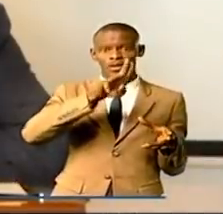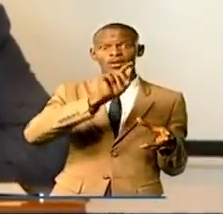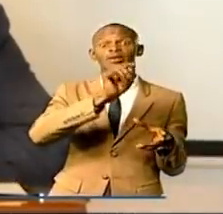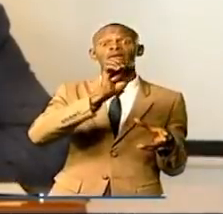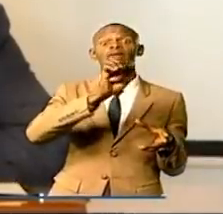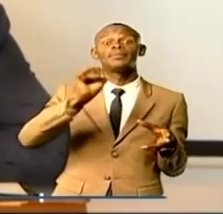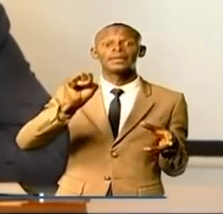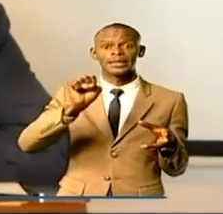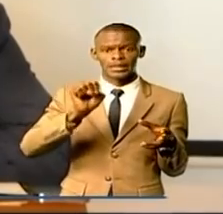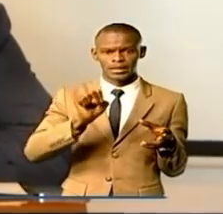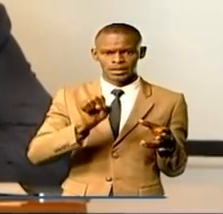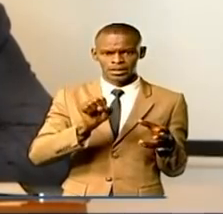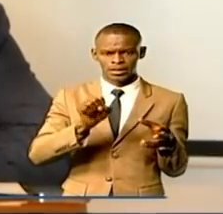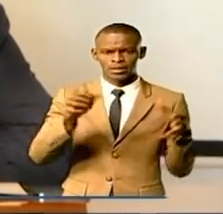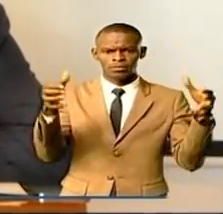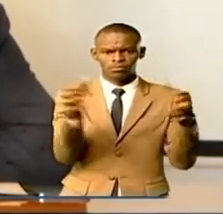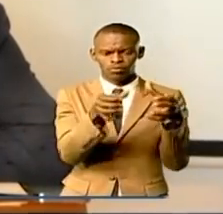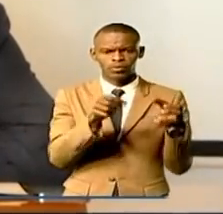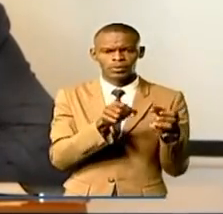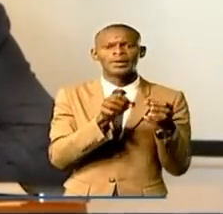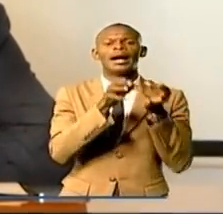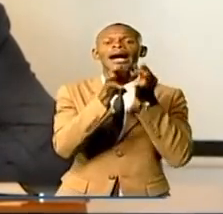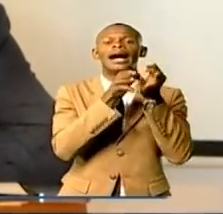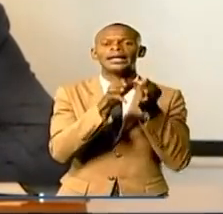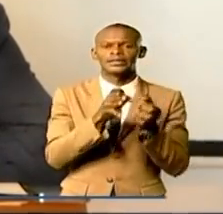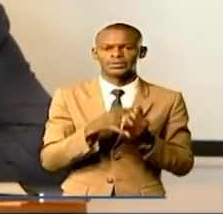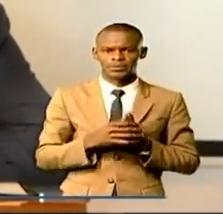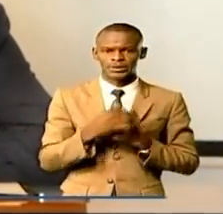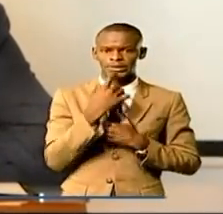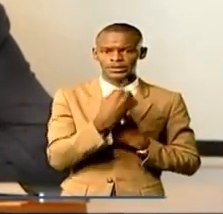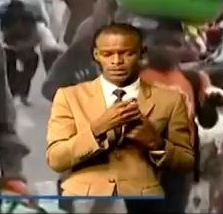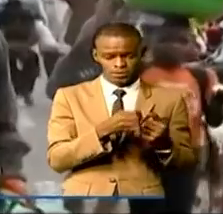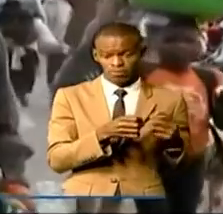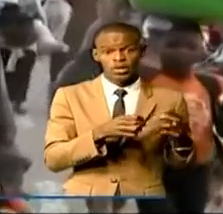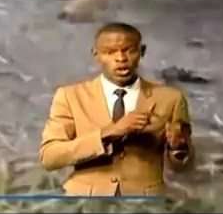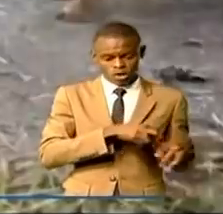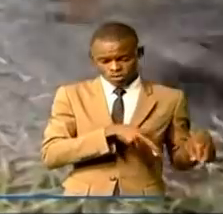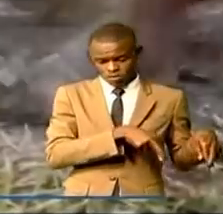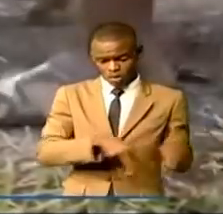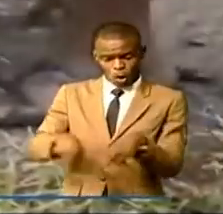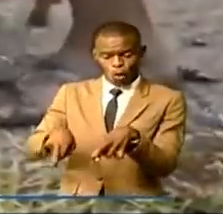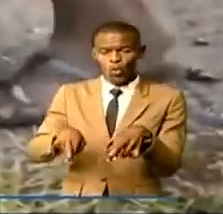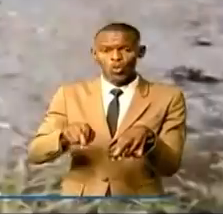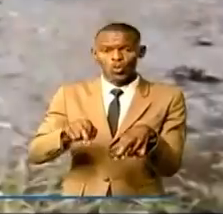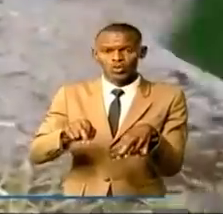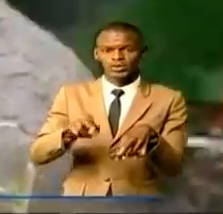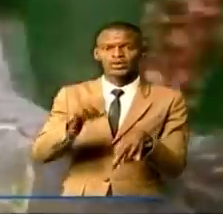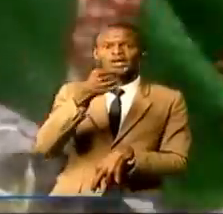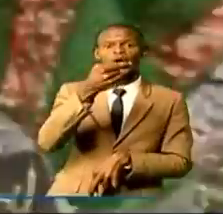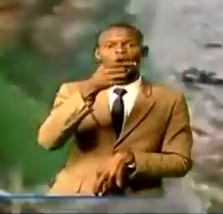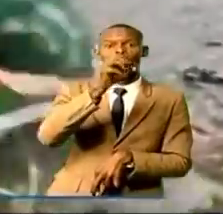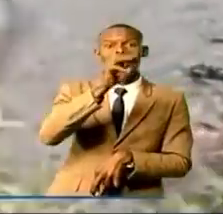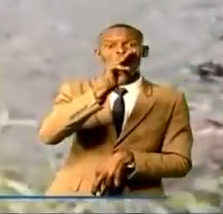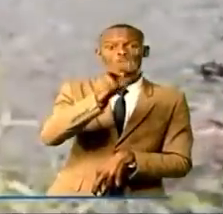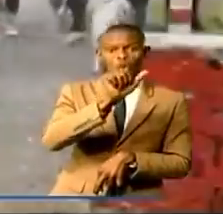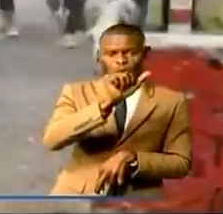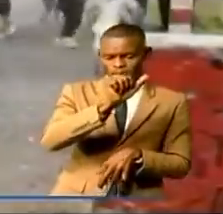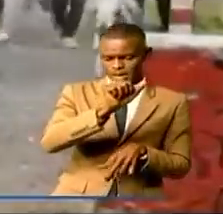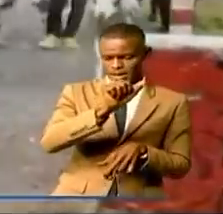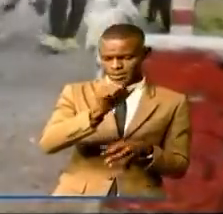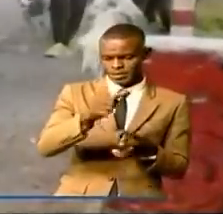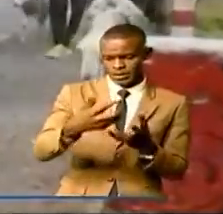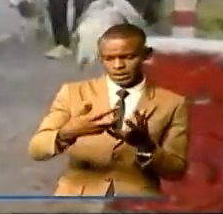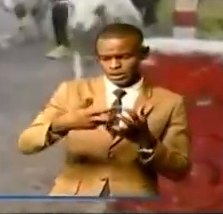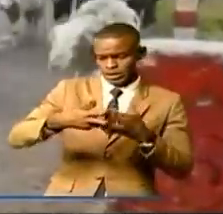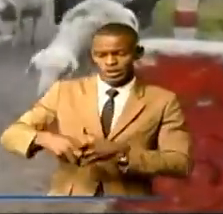Kivu. Et la route qui relie Goma à Rutshuru est pour le moment fermée. Et les populations se déplacent vers